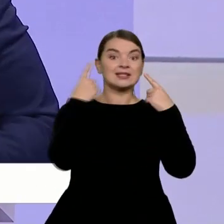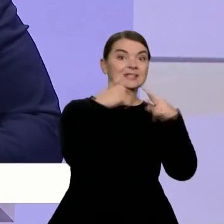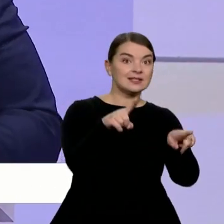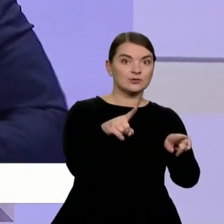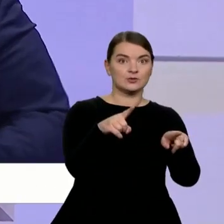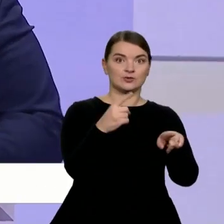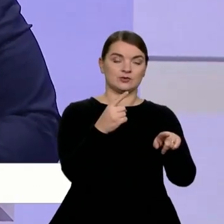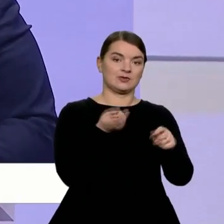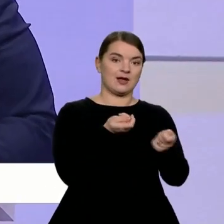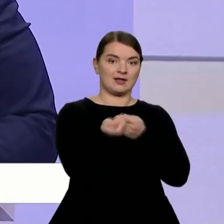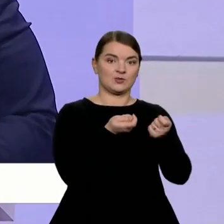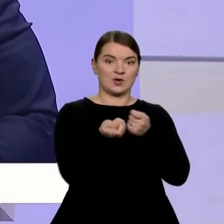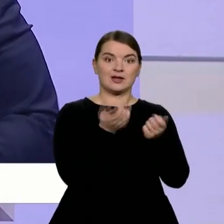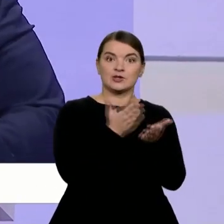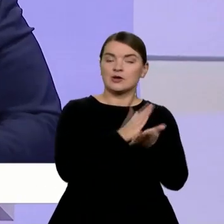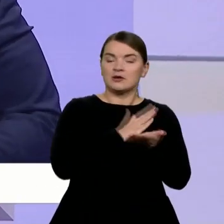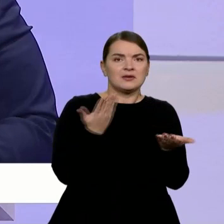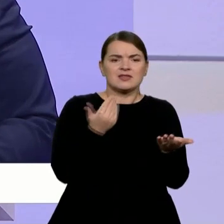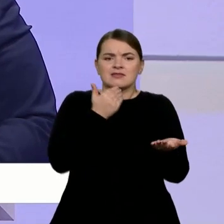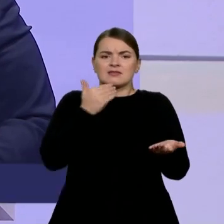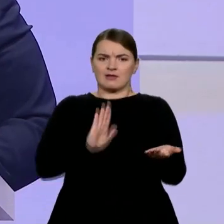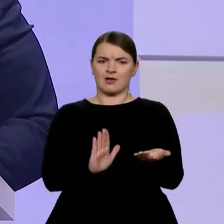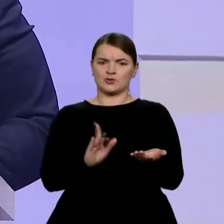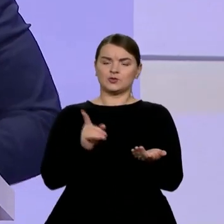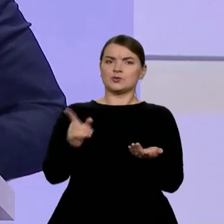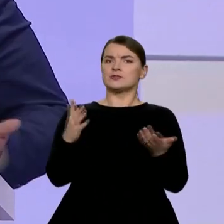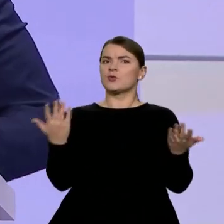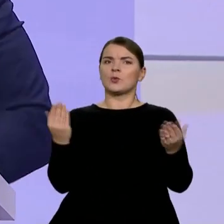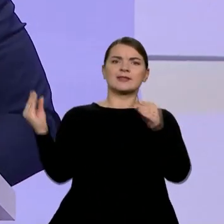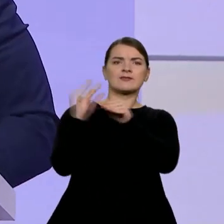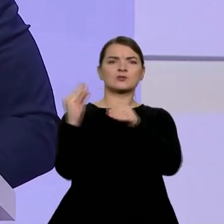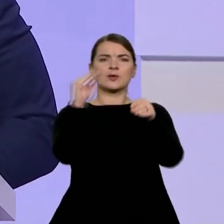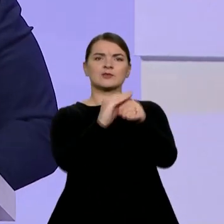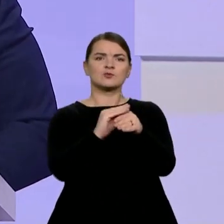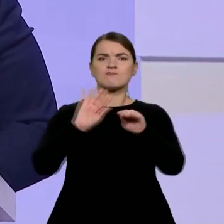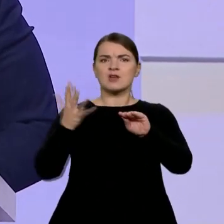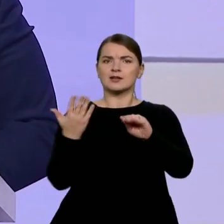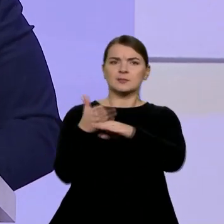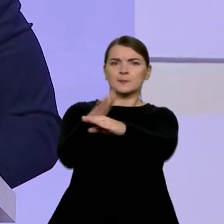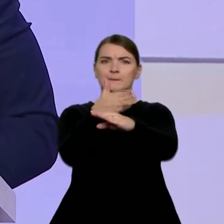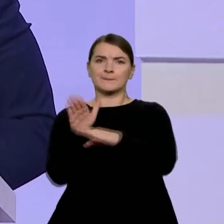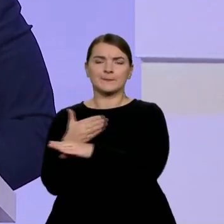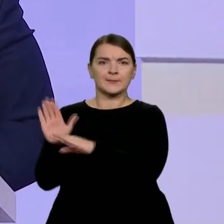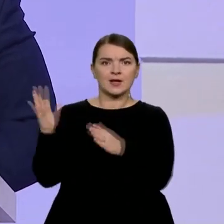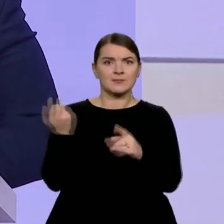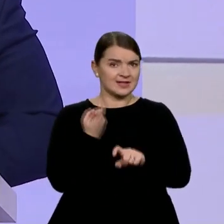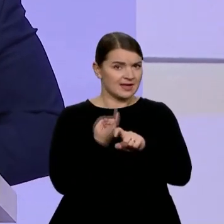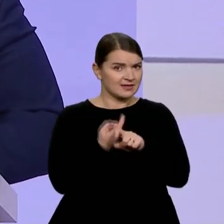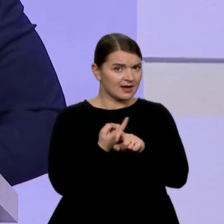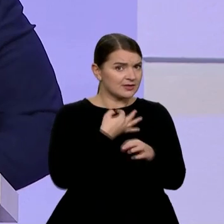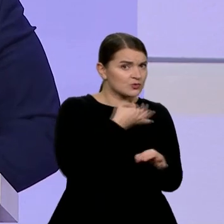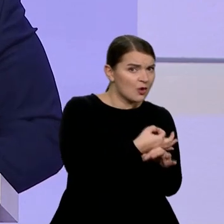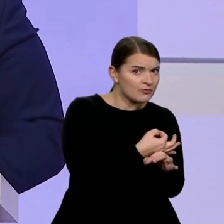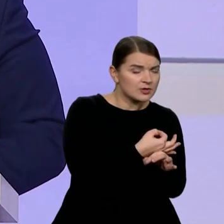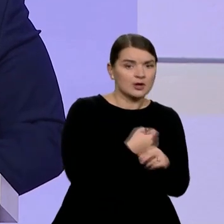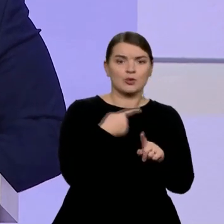ta prasme, neaišku, kaip jisai paskirsto tuos investuotojus. Yra Kėdainių lezo administratorius ir prieš tai